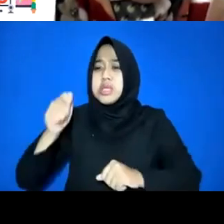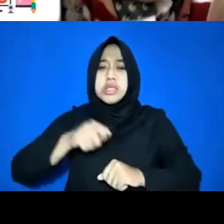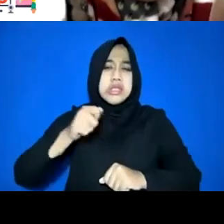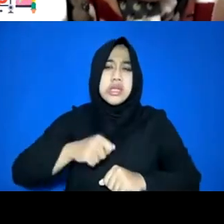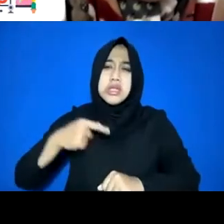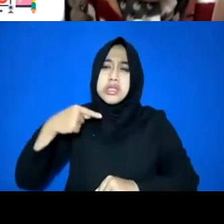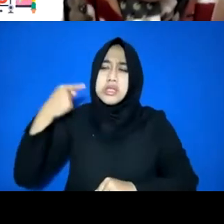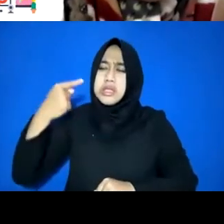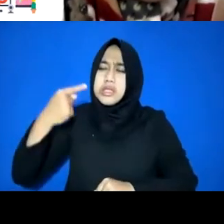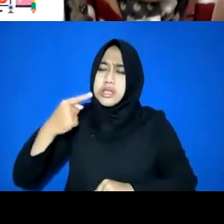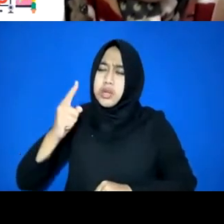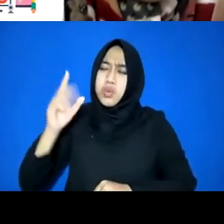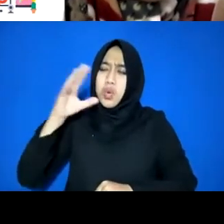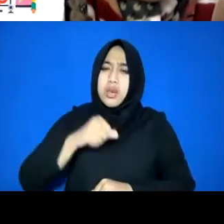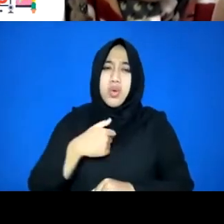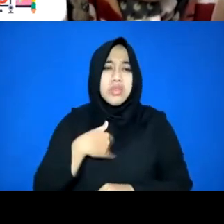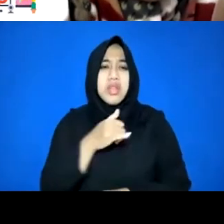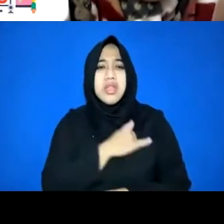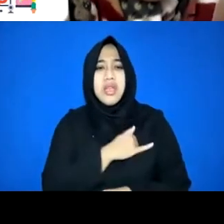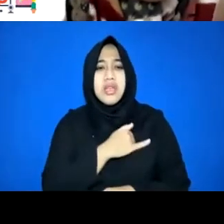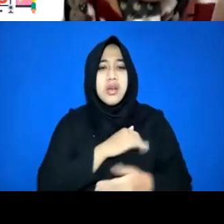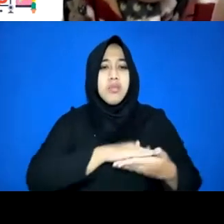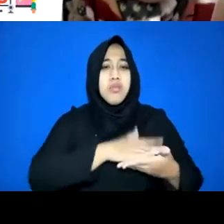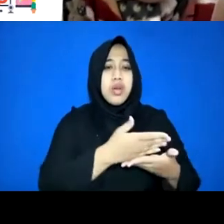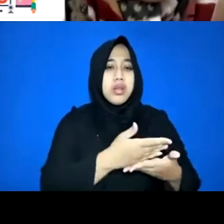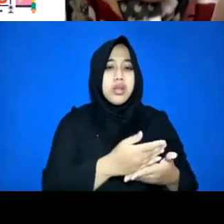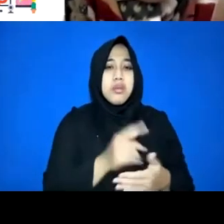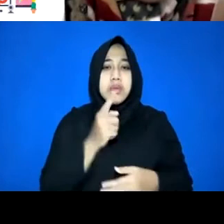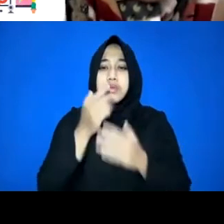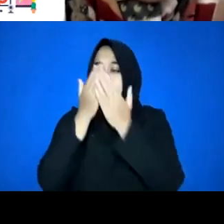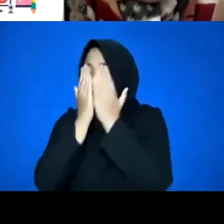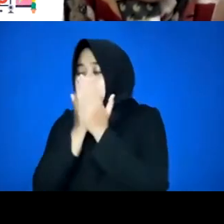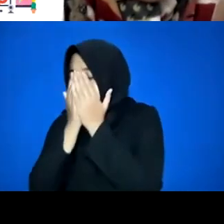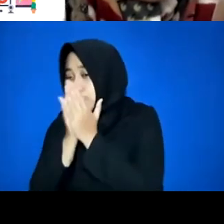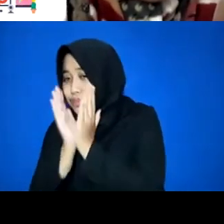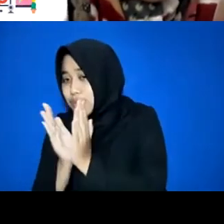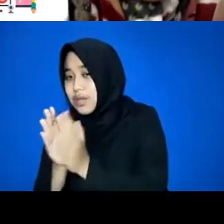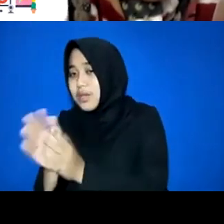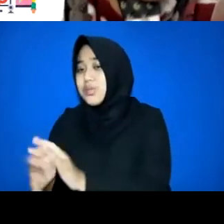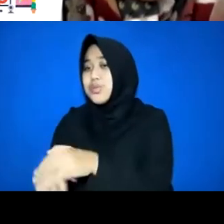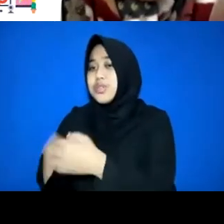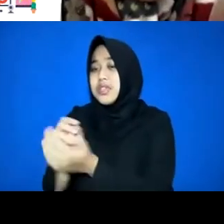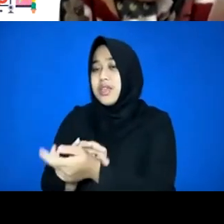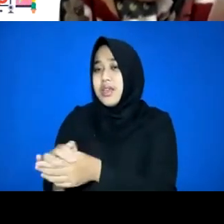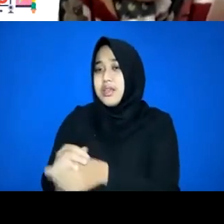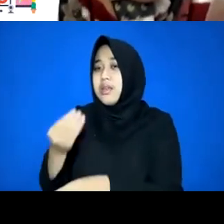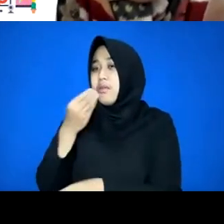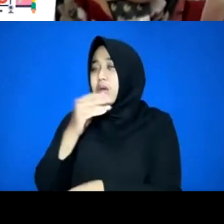nggak yakin deh buka laptop. Yang pasti cuci muka, cuci kaki, kan gitu ya, makan, tidur. Nah,